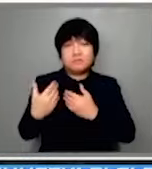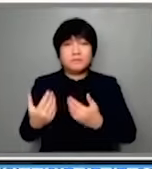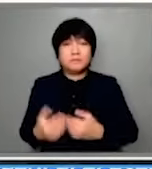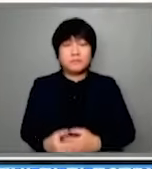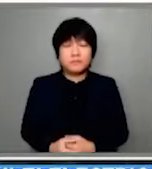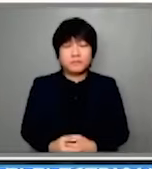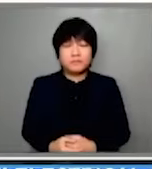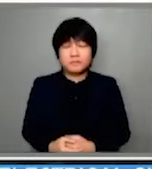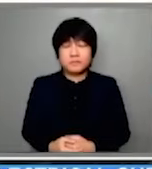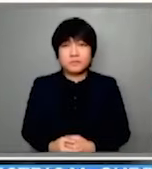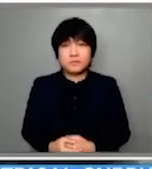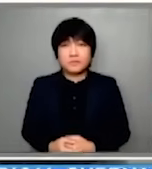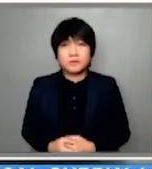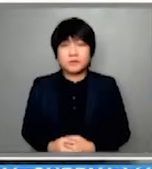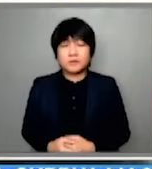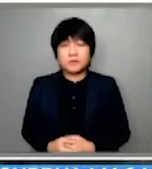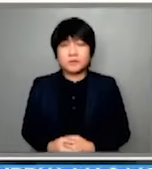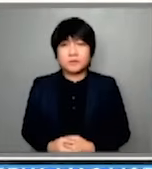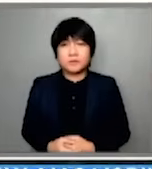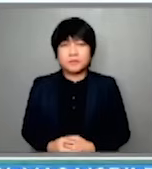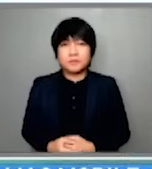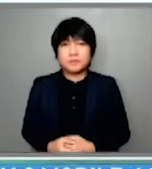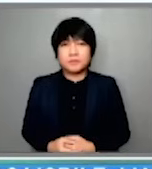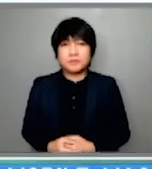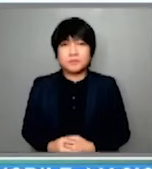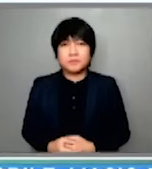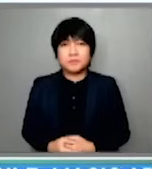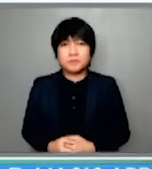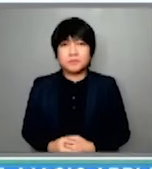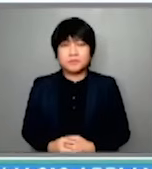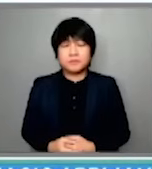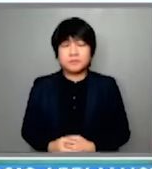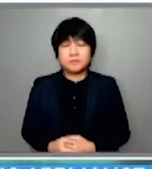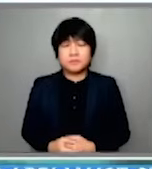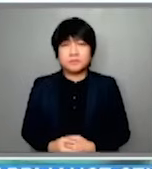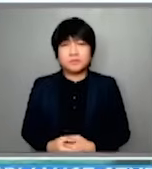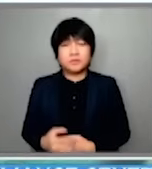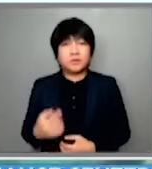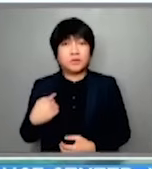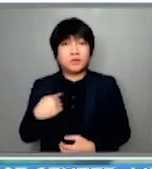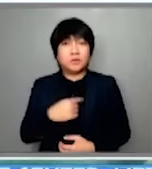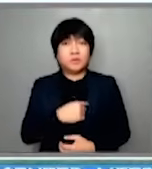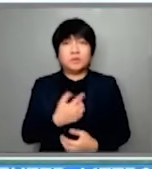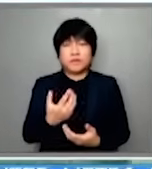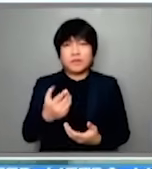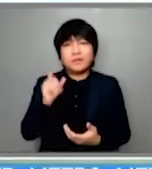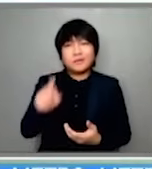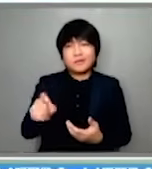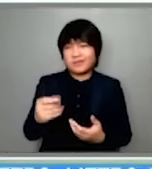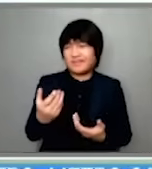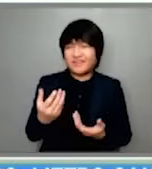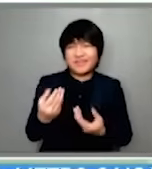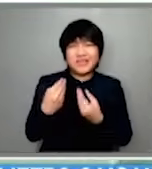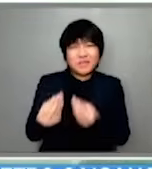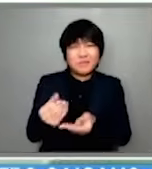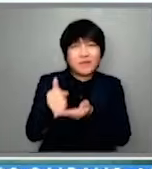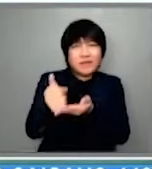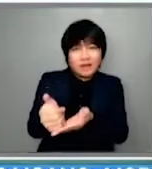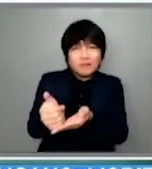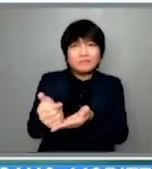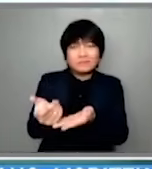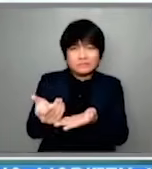supposed to be na ginawang Christmas convoy for the Ayungin resupply. Nakita natin yung